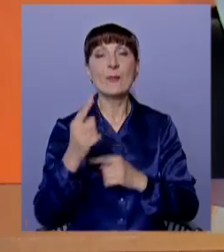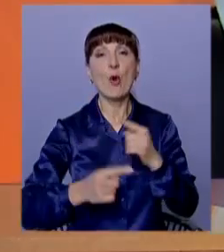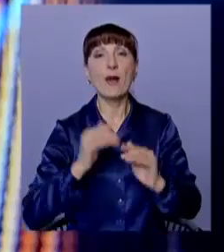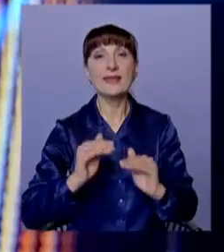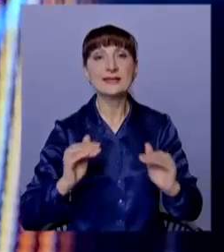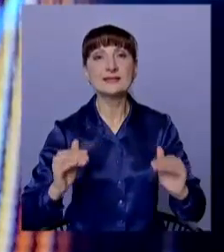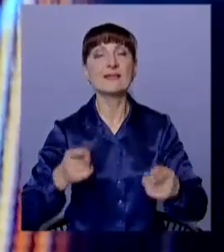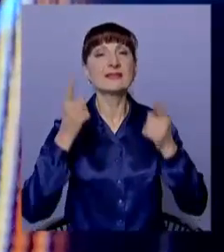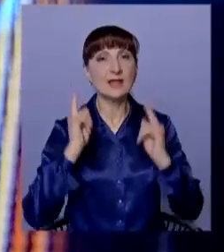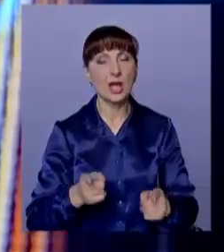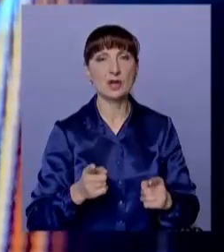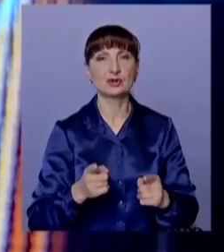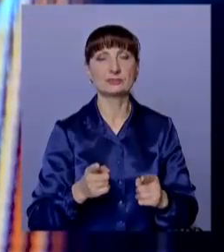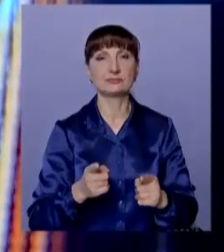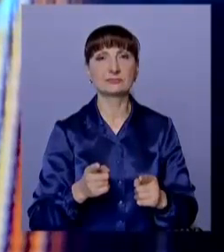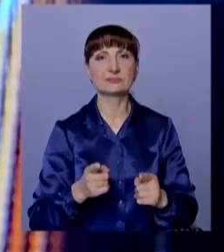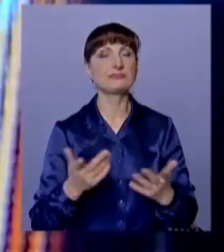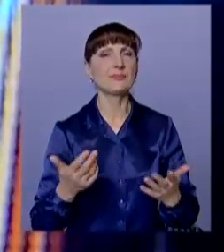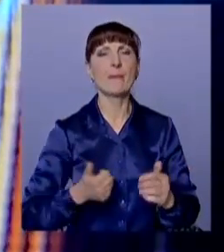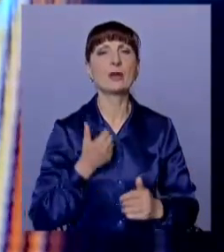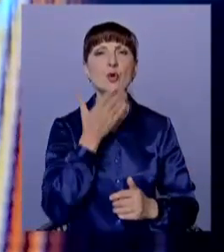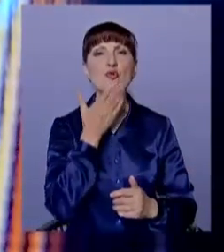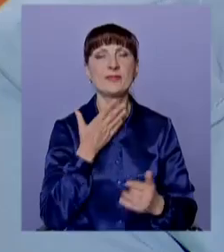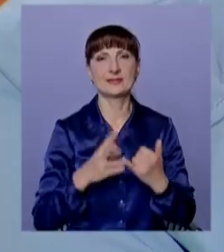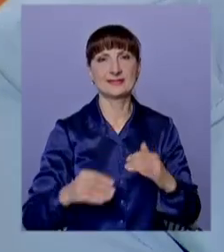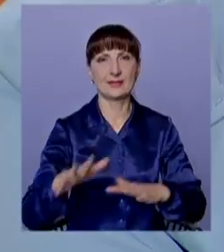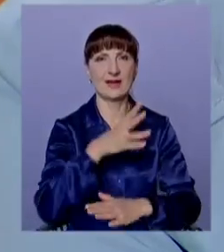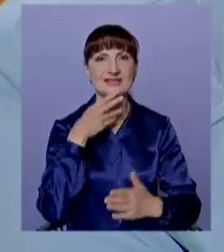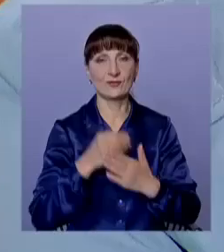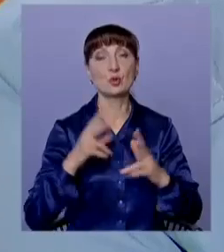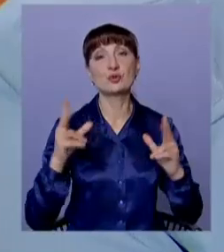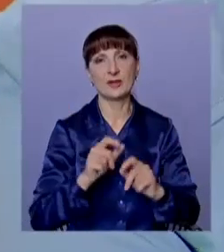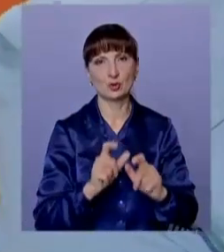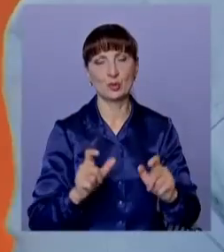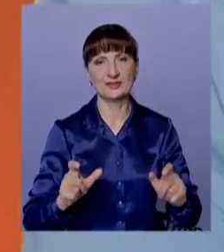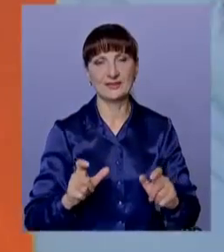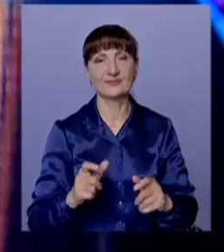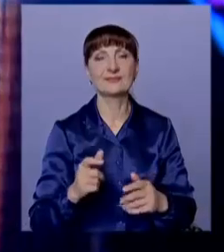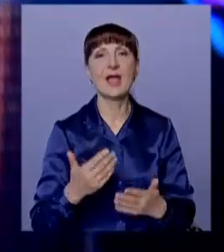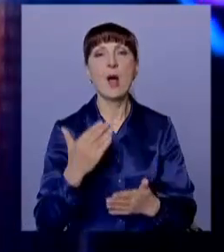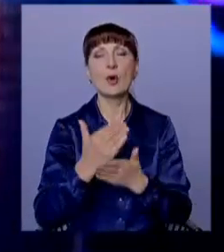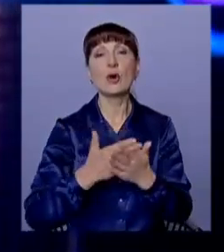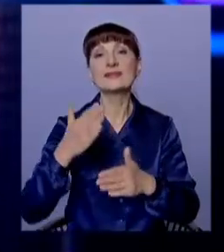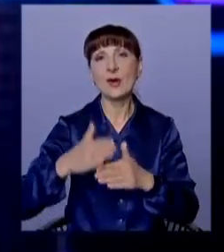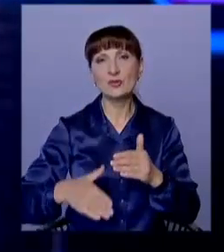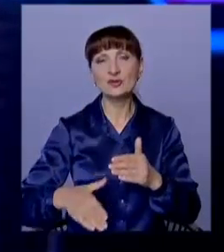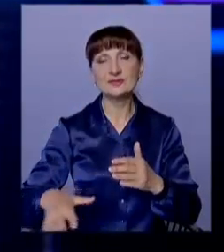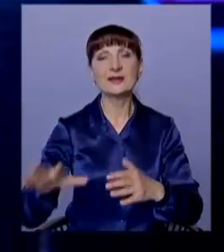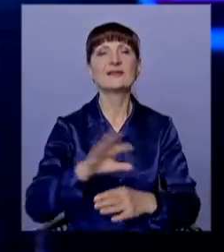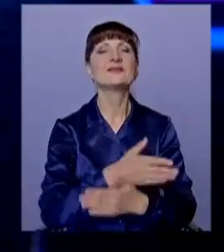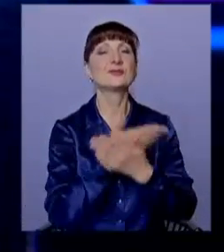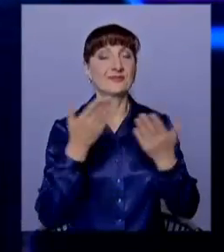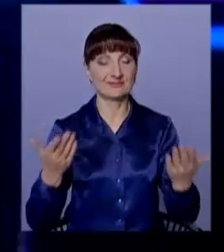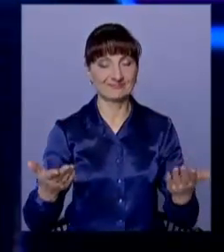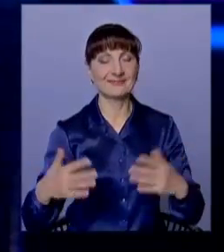действительно настоящих, как бы громко ни звучало, патриотов и успешных людей. Спасибо большое. Это был «Вечерний прайм» и гость